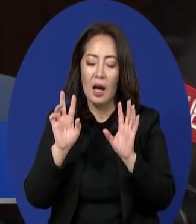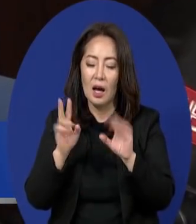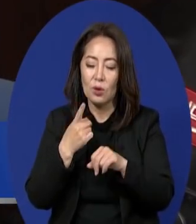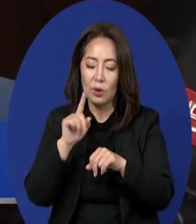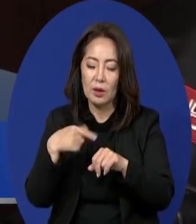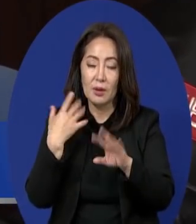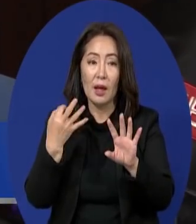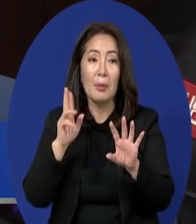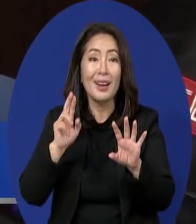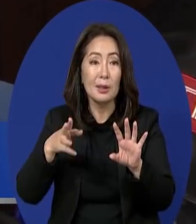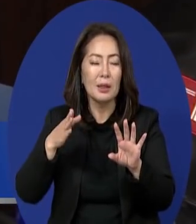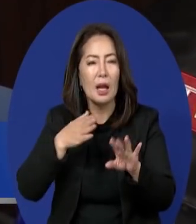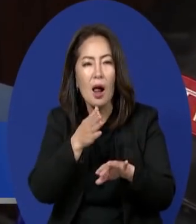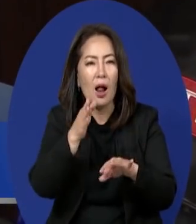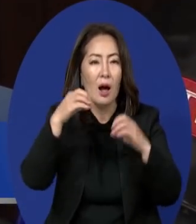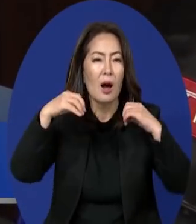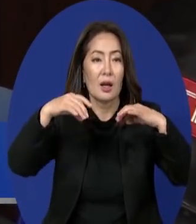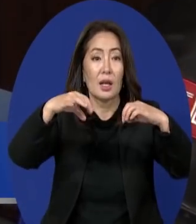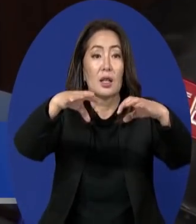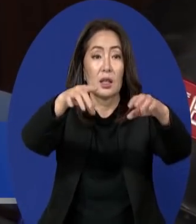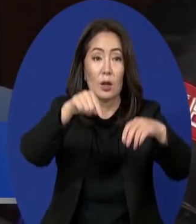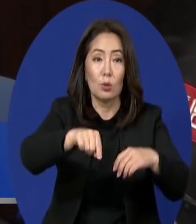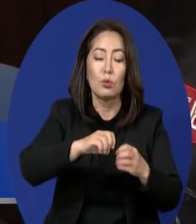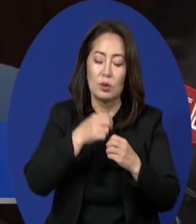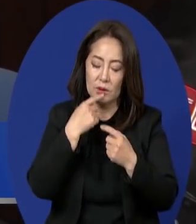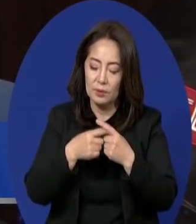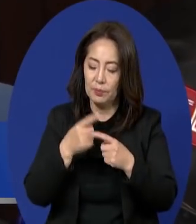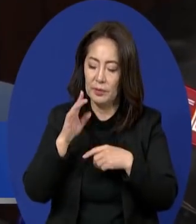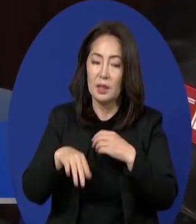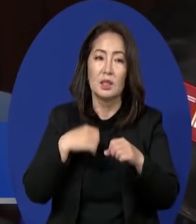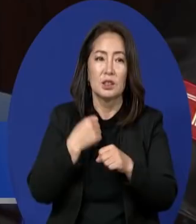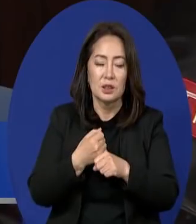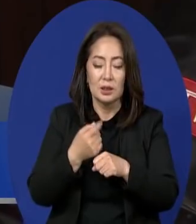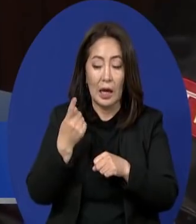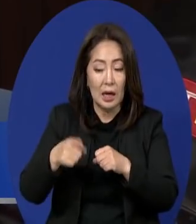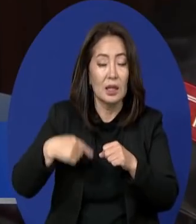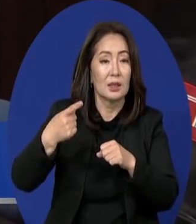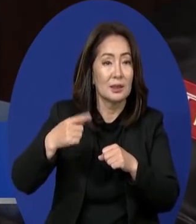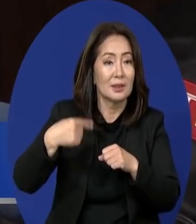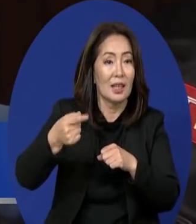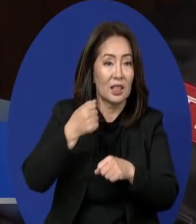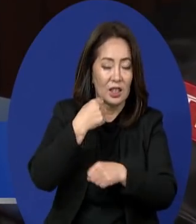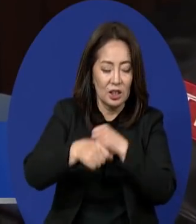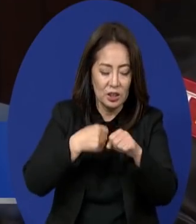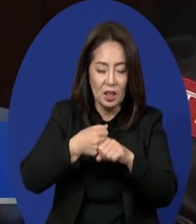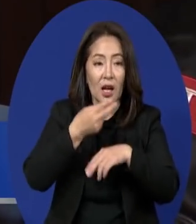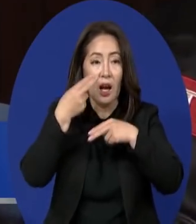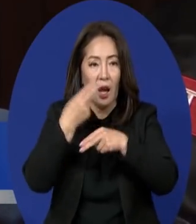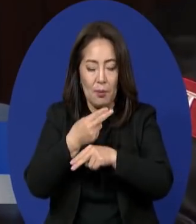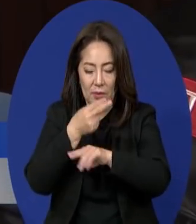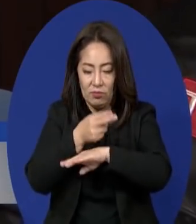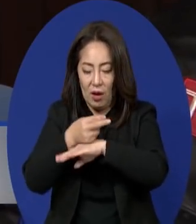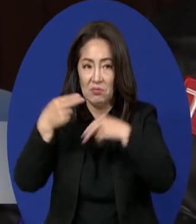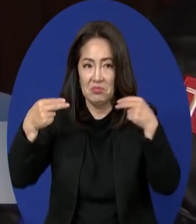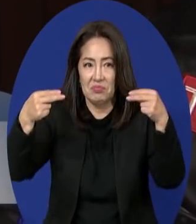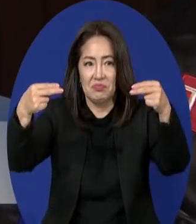одоо бас урттай ийм гэрэл хийгдсэн байгаа. Тэр ирэх жилээс бид нэр дахиад одоо камерыг байршуулах хяналтын